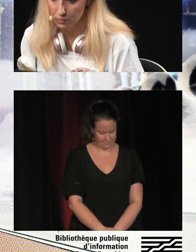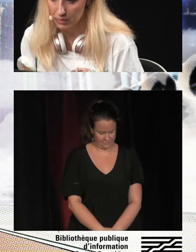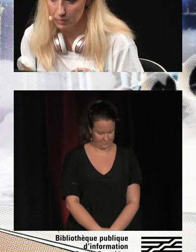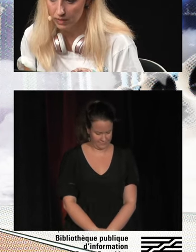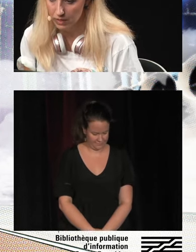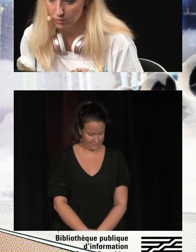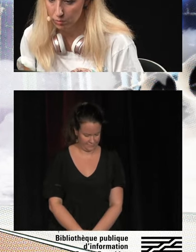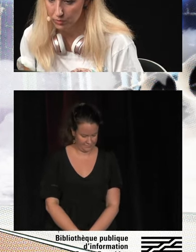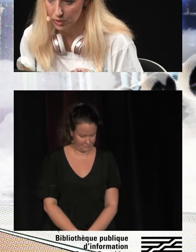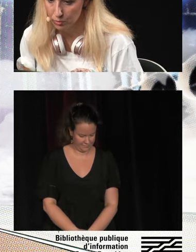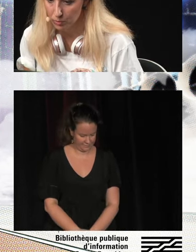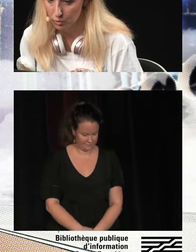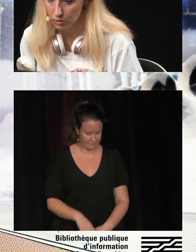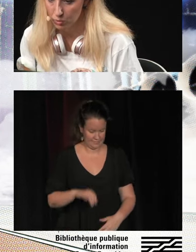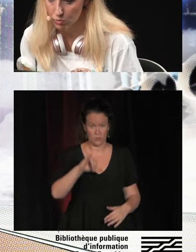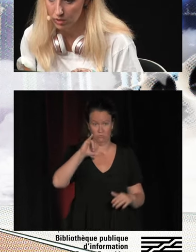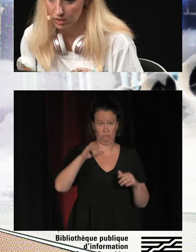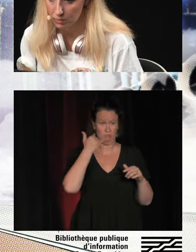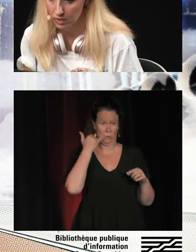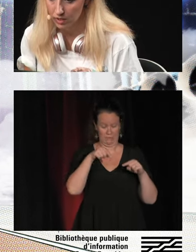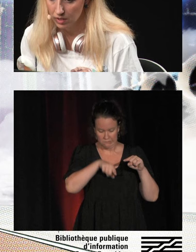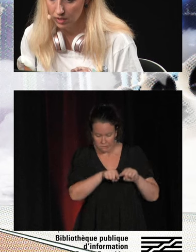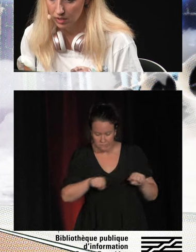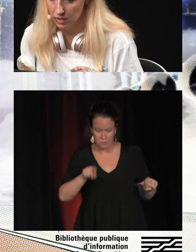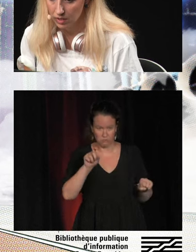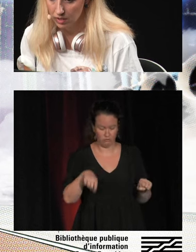Bah ici, on va passer par là, hein, vu qu'on a fait un peu n'importe quoi en dessous. Hop.